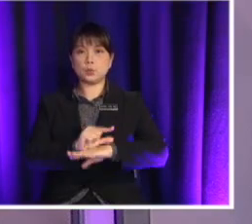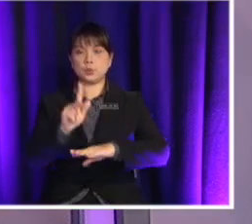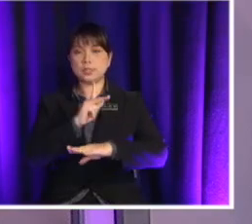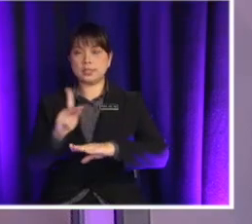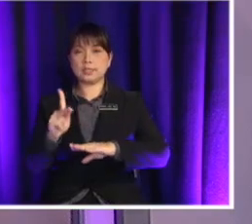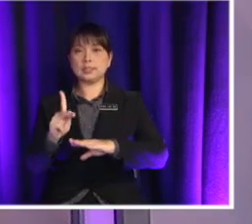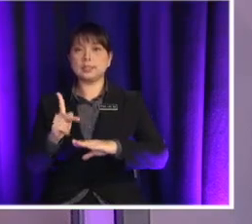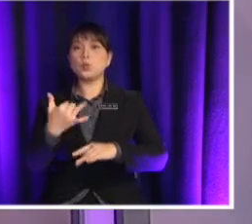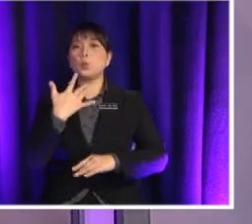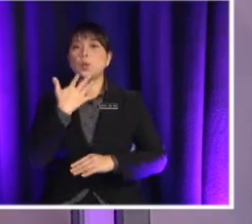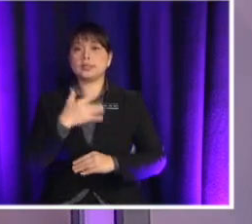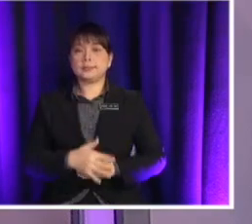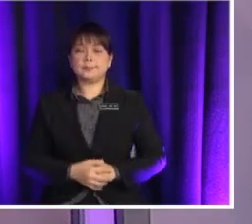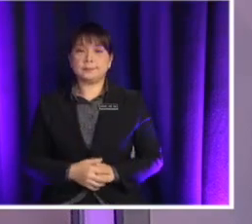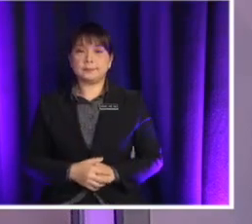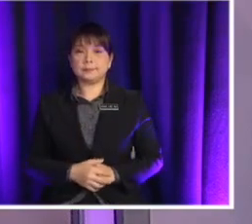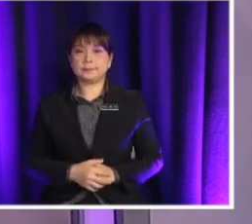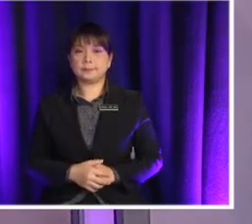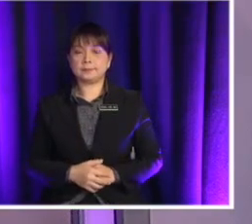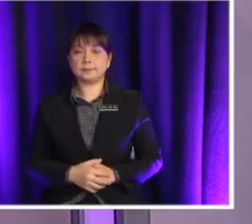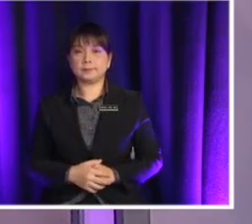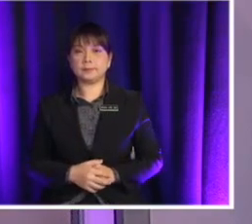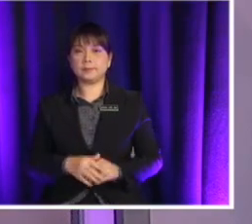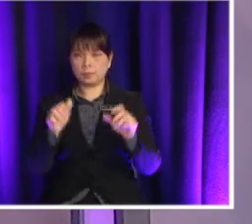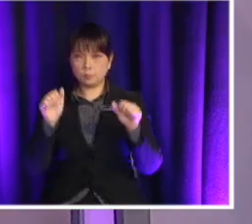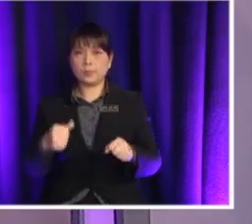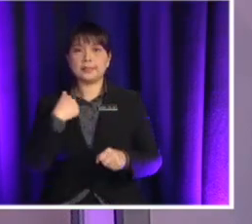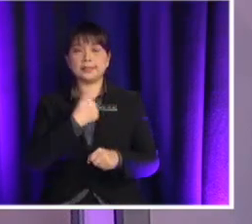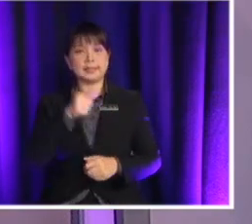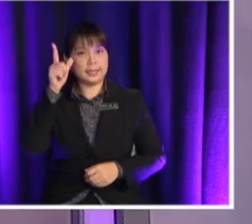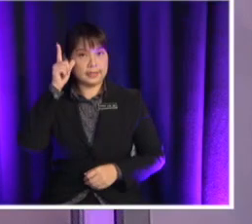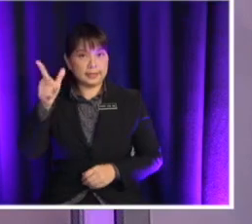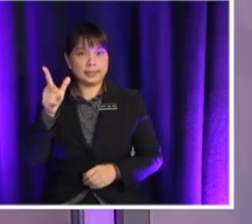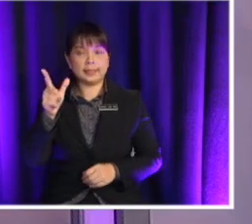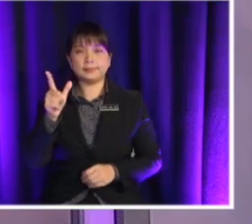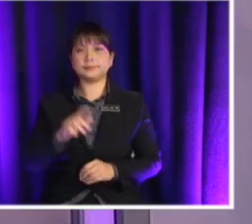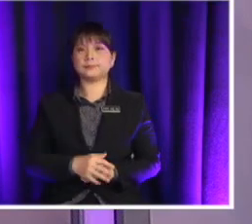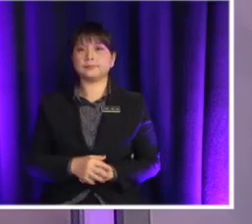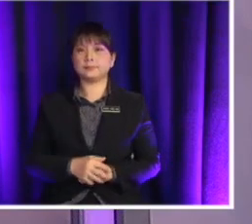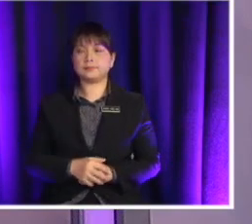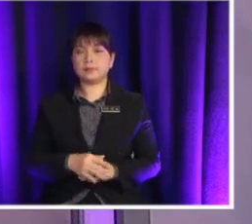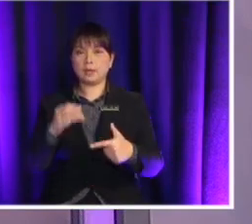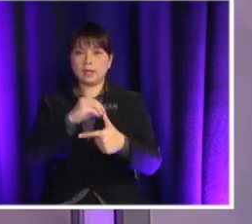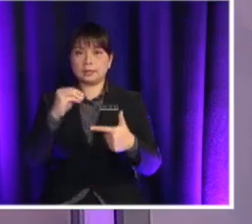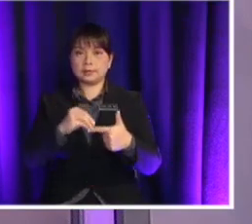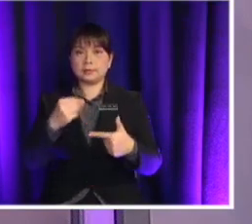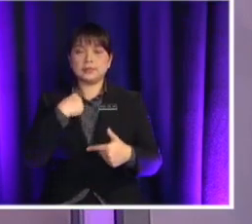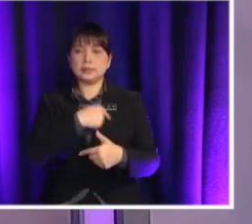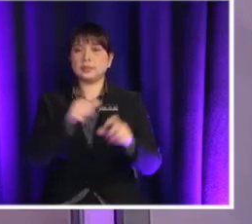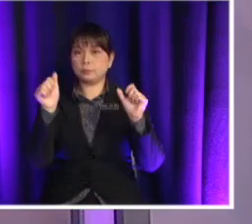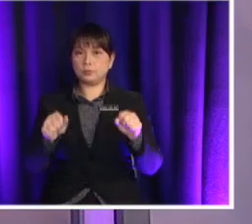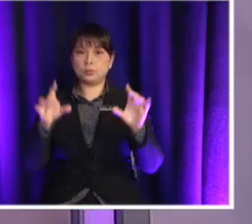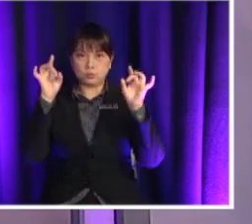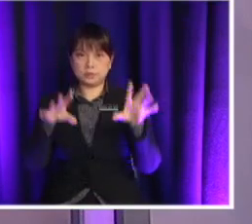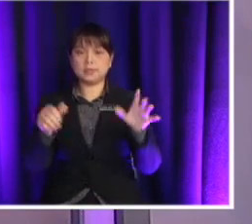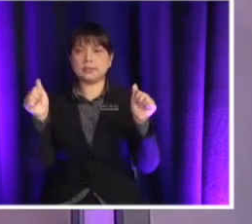kod warna perintang pada yang kita boleh lihat pada badan perintang ni, ataupun kita boleh uji dengan meter